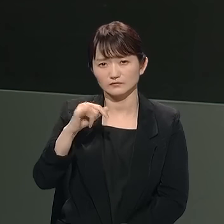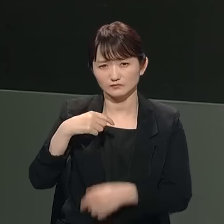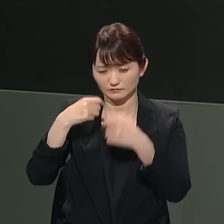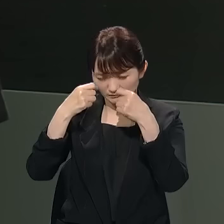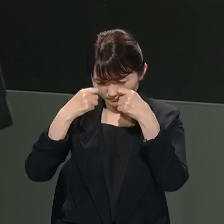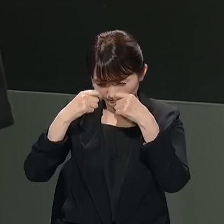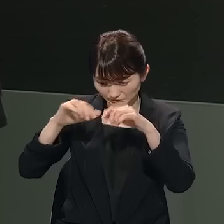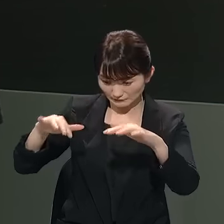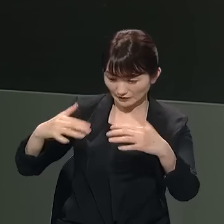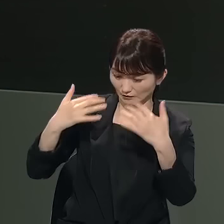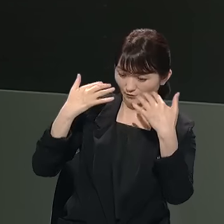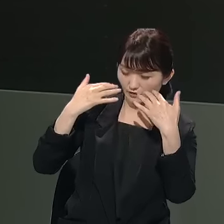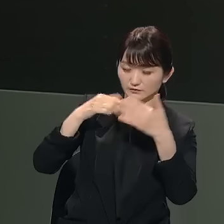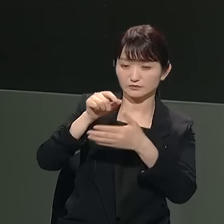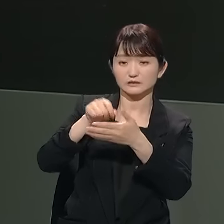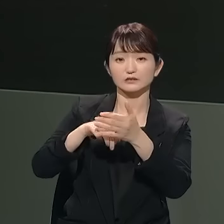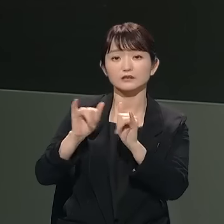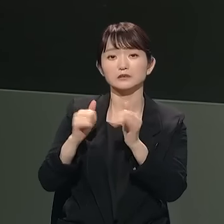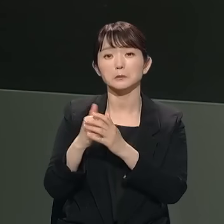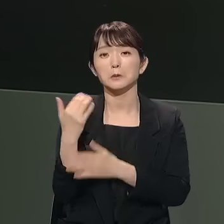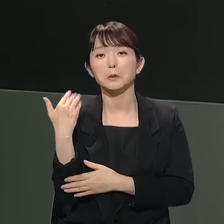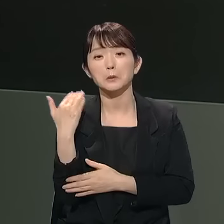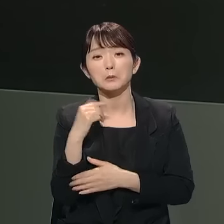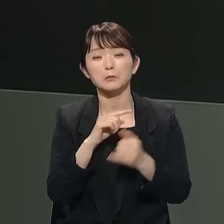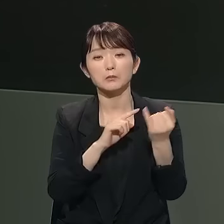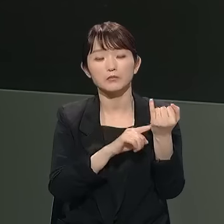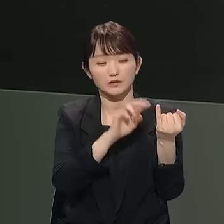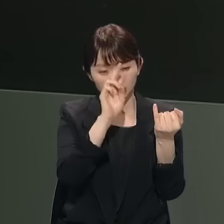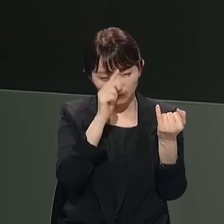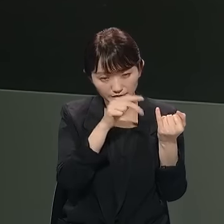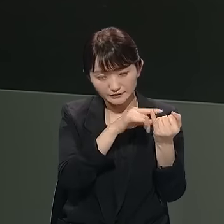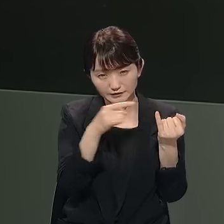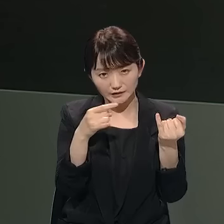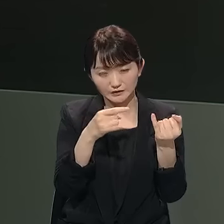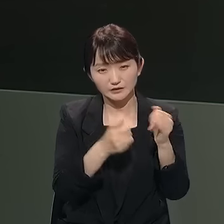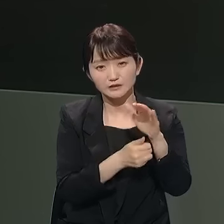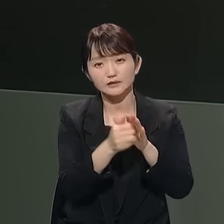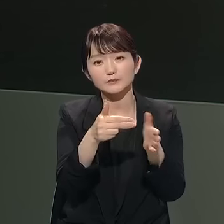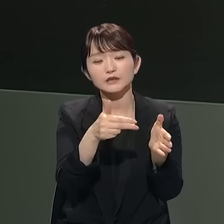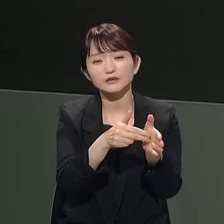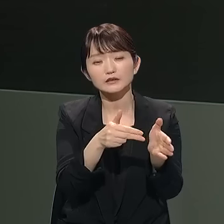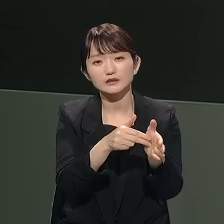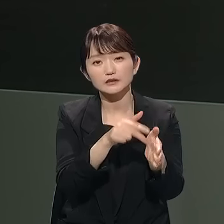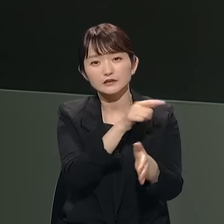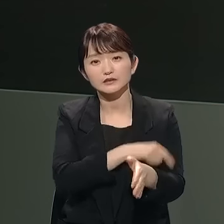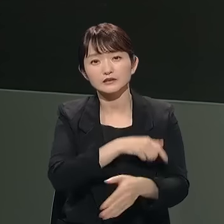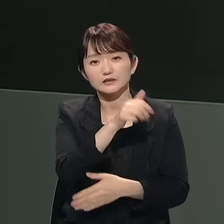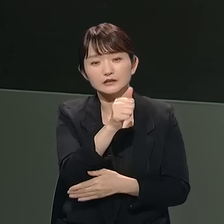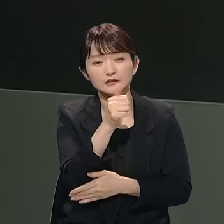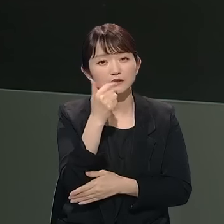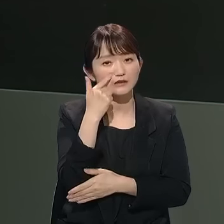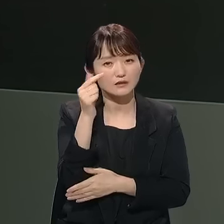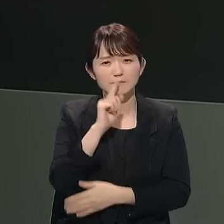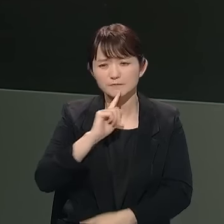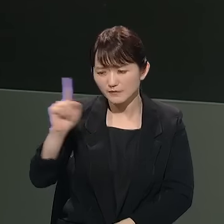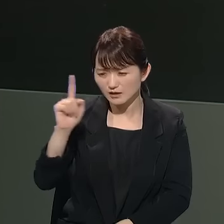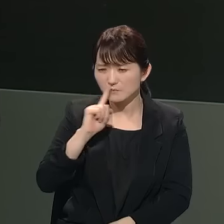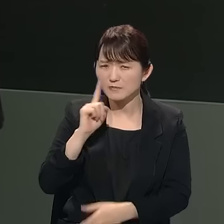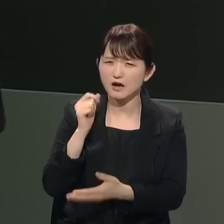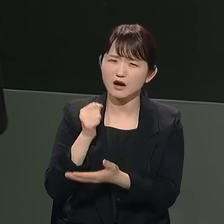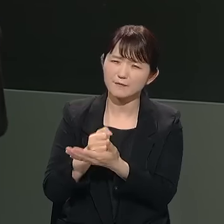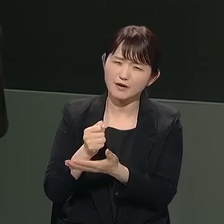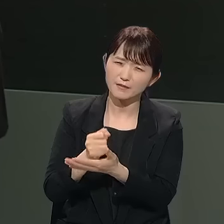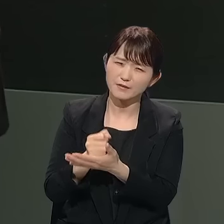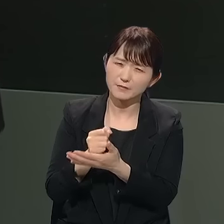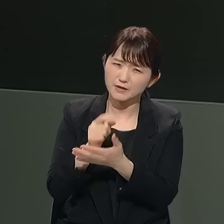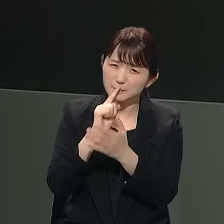주목을 끌던 기사였습니다. 얼마 전 박세리 희망재단 이사장 박세리 씨의 친부를 고소한 것 관련해서 말들이 많았죠.